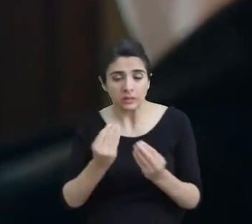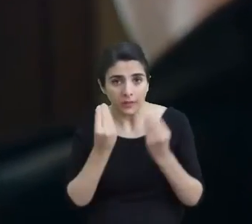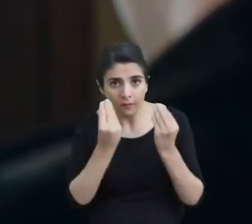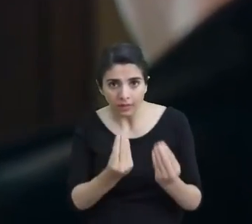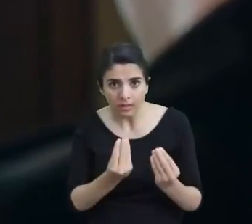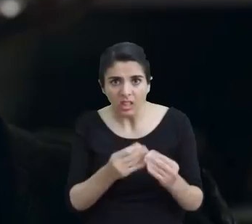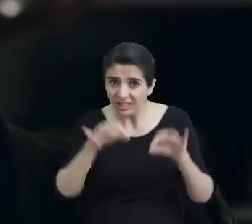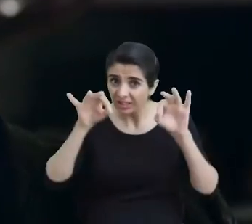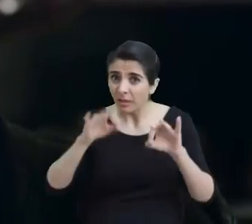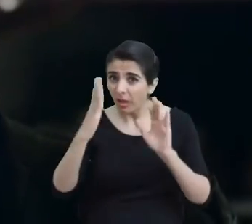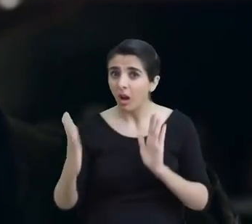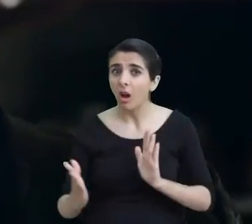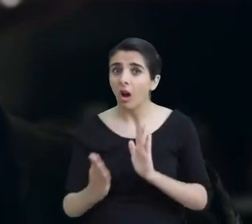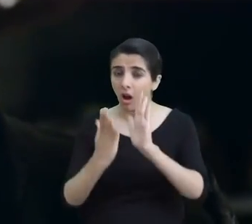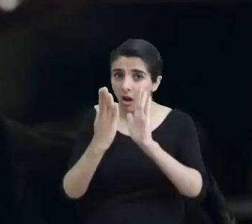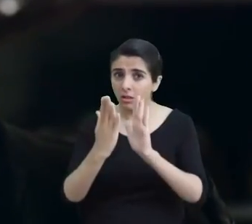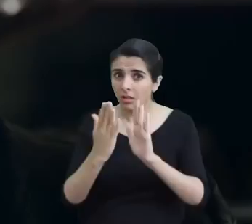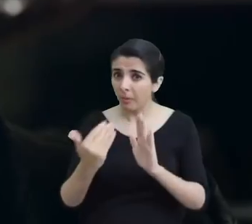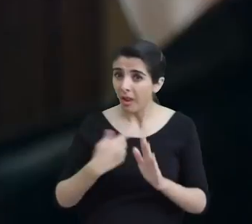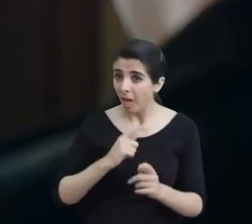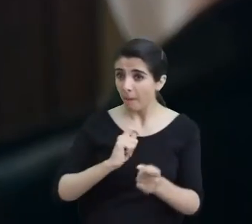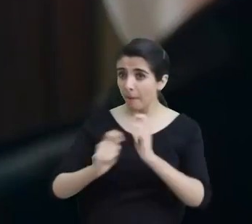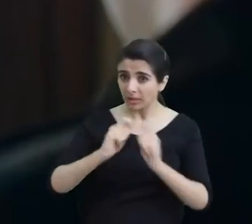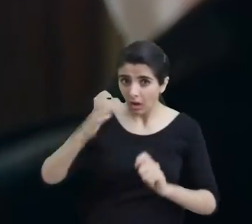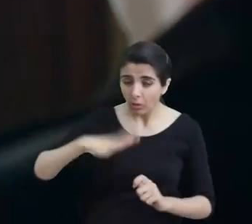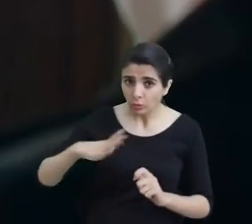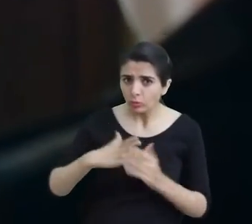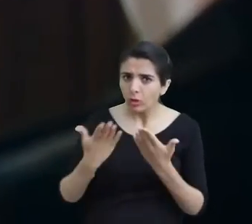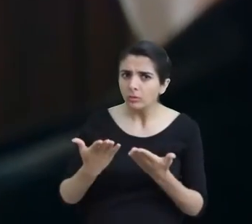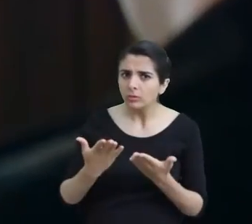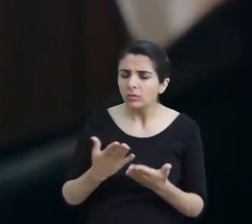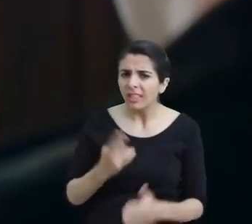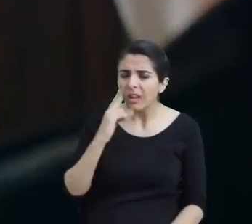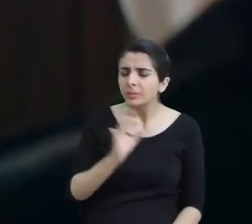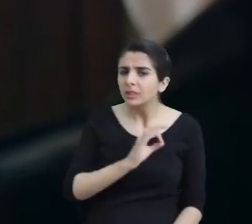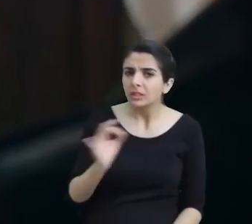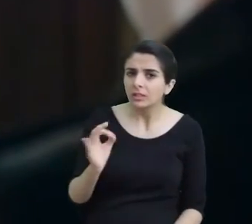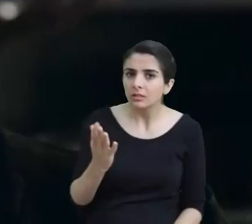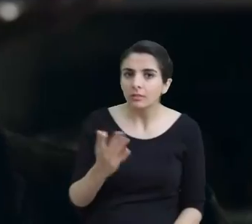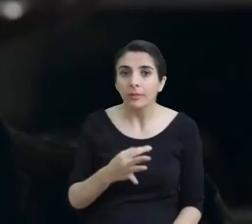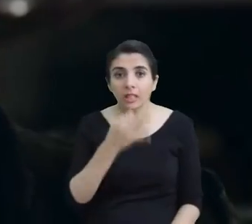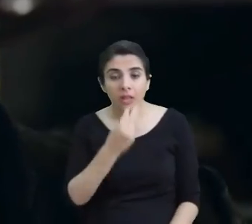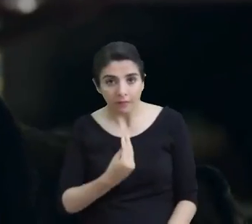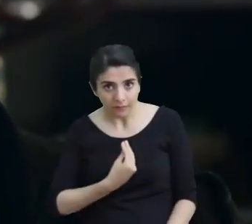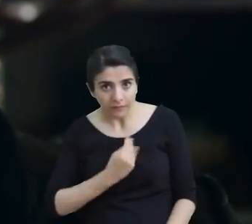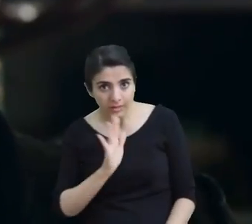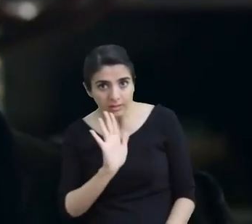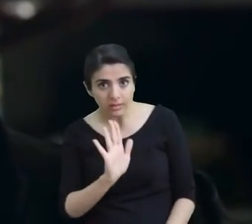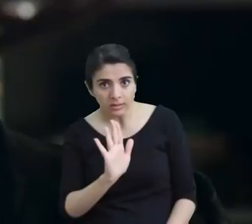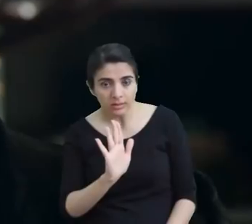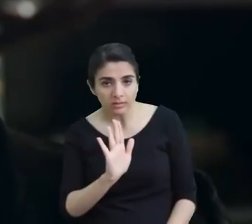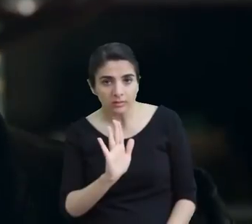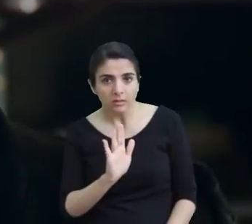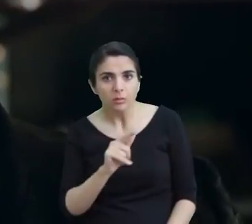saygısızlık ettin. Şimdi karşıma geçmiş benimle pazarlık edersin. Densiz! Ama müsaade